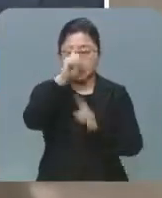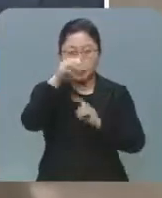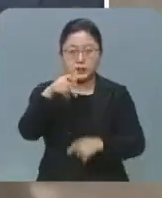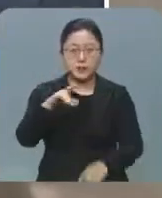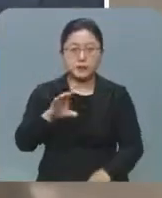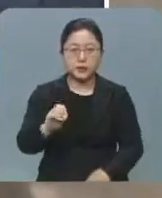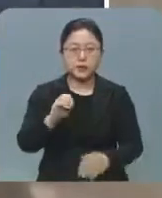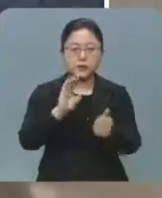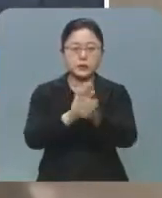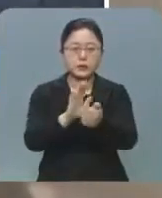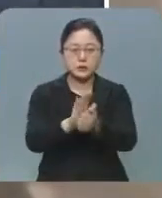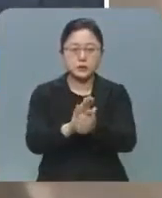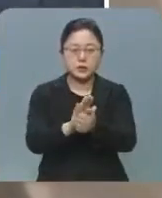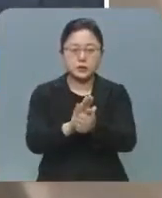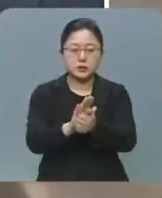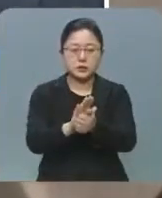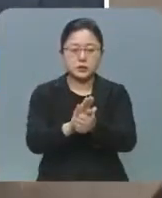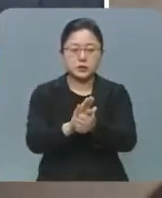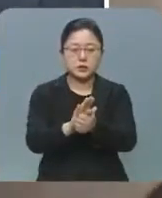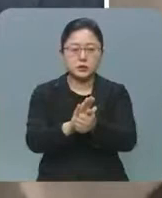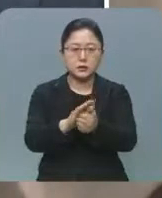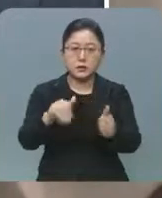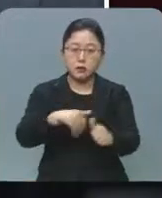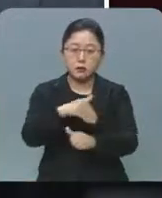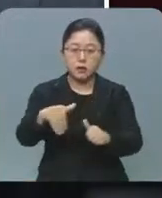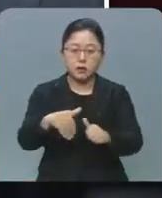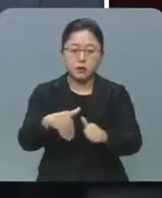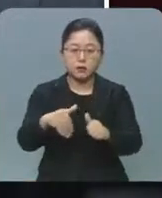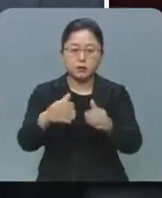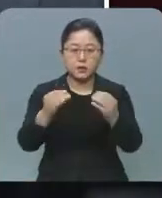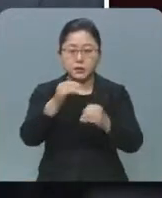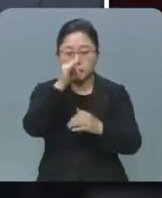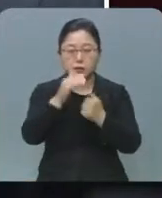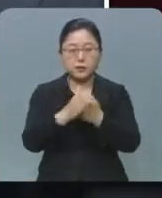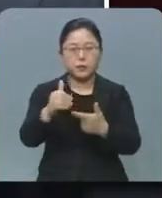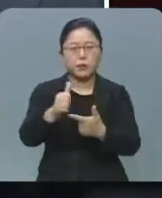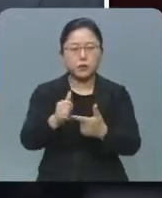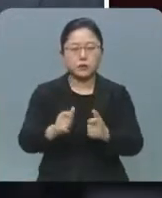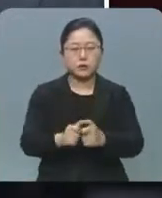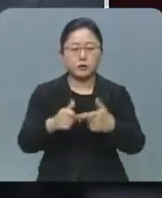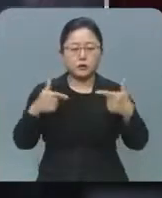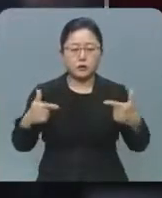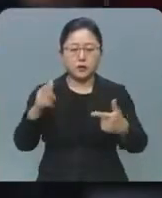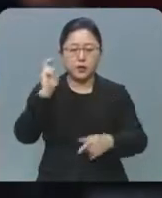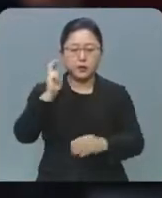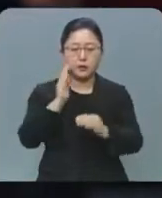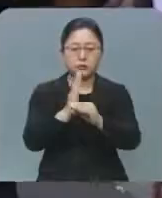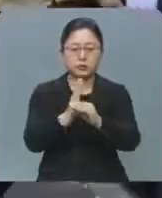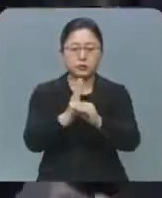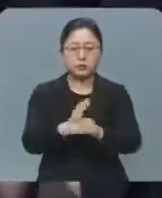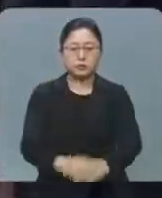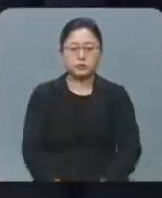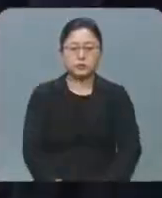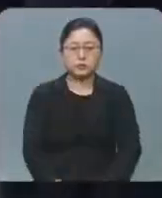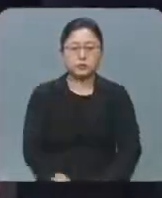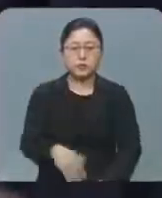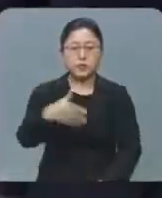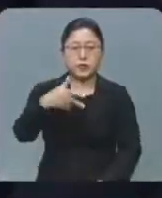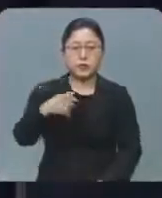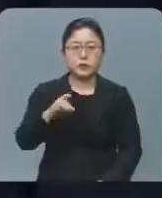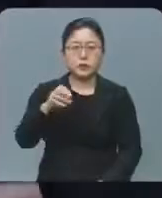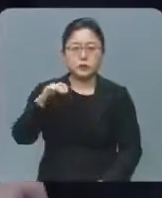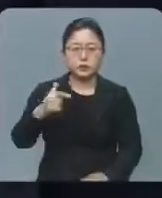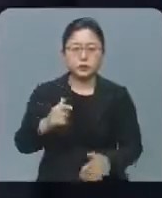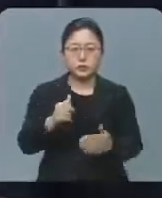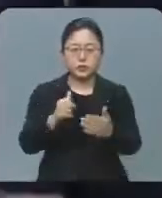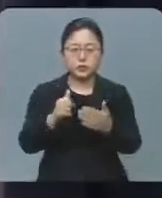지지 어떻게 보면 움직임이 상당히 있기 때문에 호남에서 더 커질 것이다 이렇게 보고 있고요. 정세균 총리도